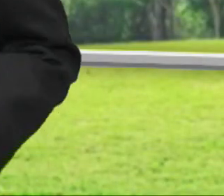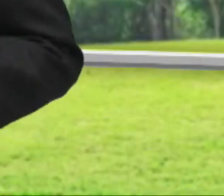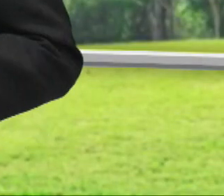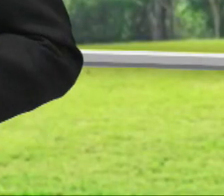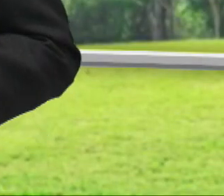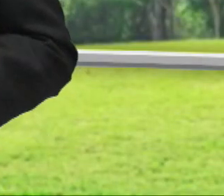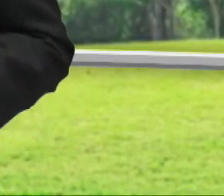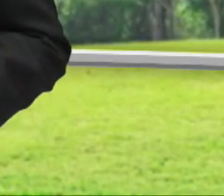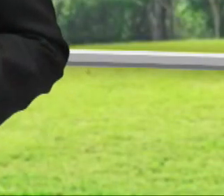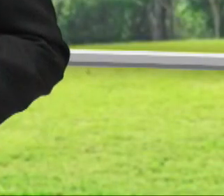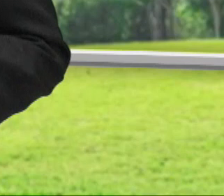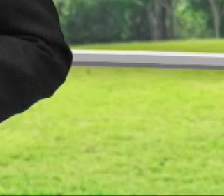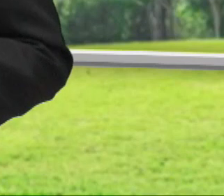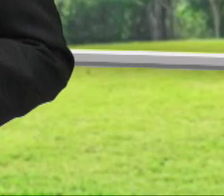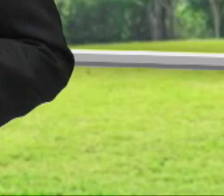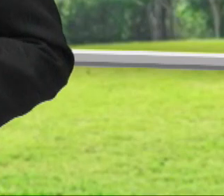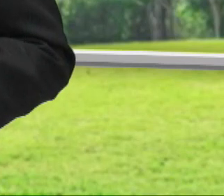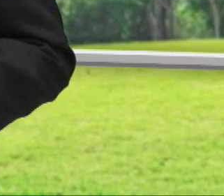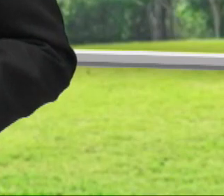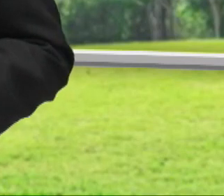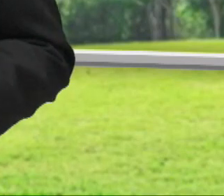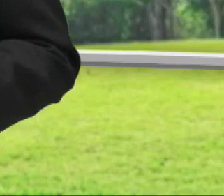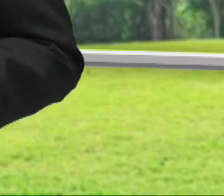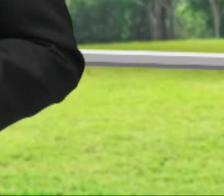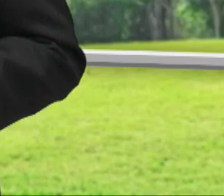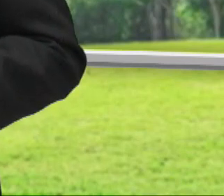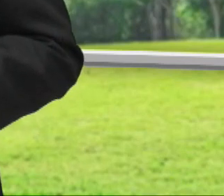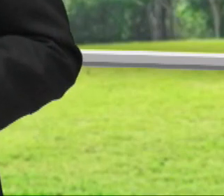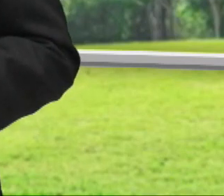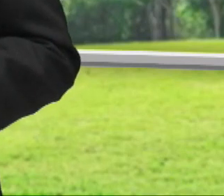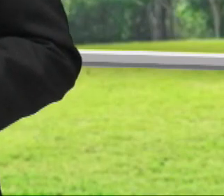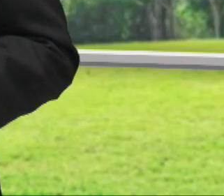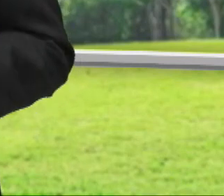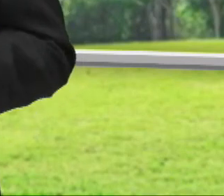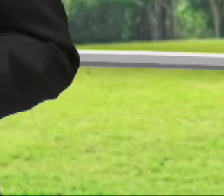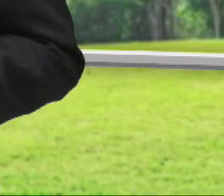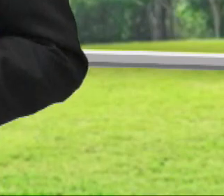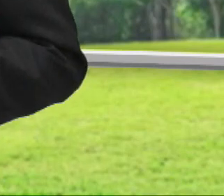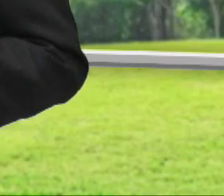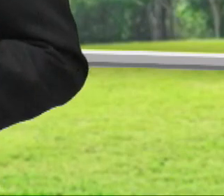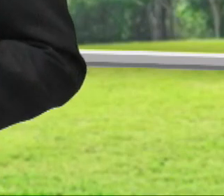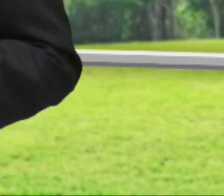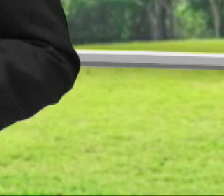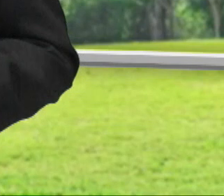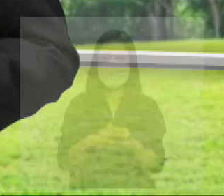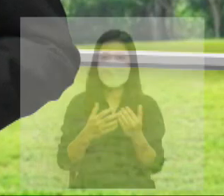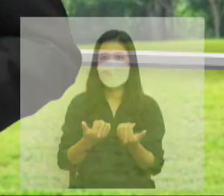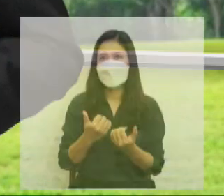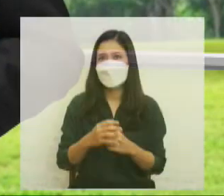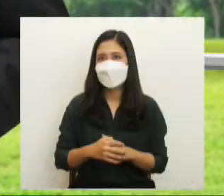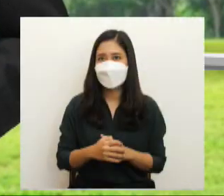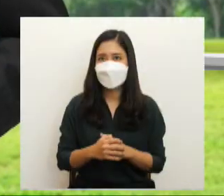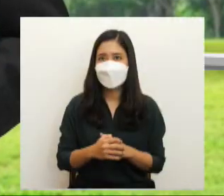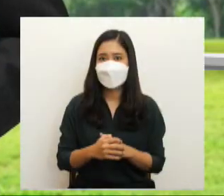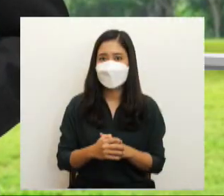สวัสดีค่ะกลับมาพบกันเป็นประจำในทุกเช้าวันพุธแบบนี้นะคะกับรายการผู้เช้าข่าวสปทรายการที่นำเสนอนโยบายแนวทางและผลง